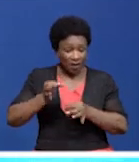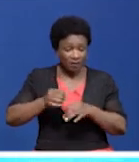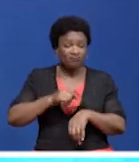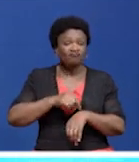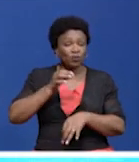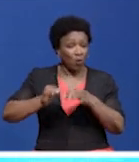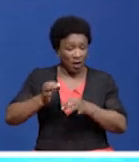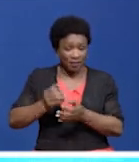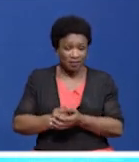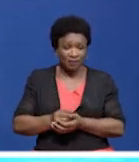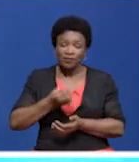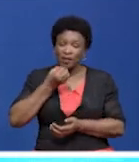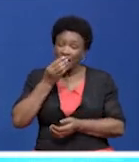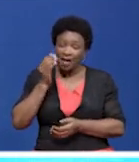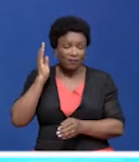hizi taarifa